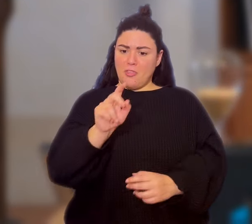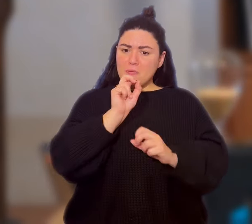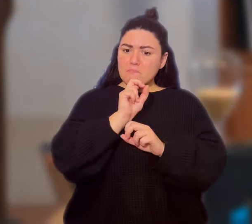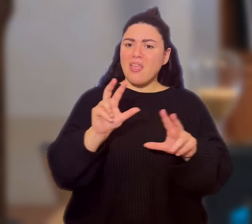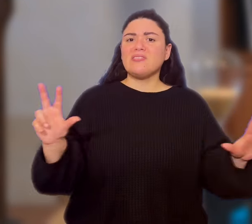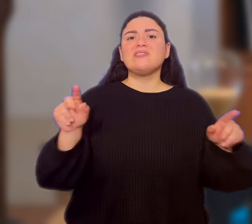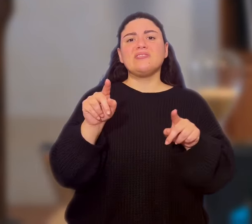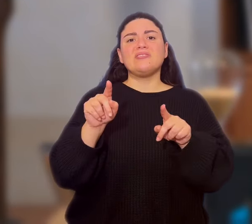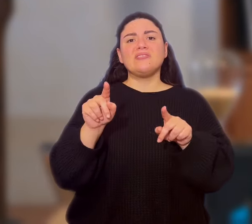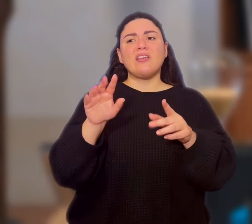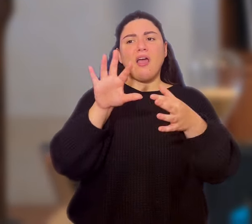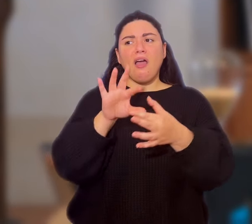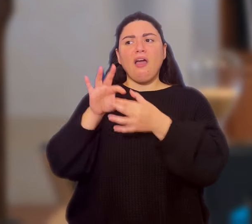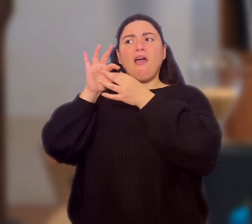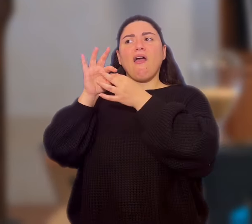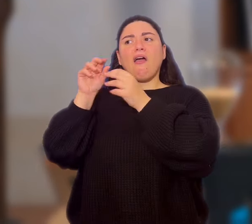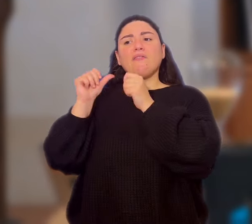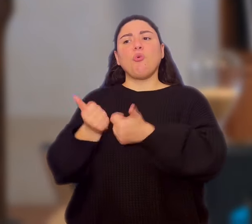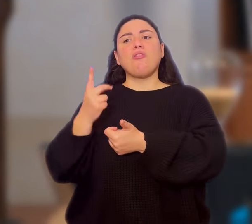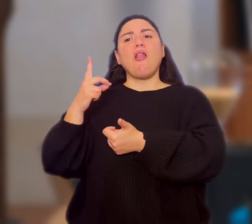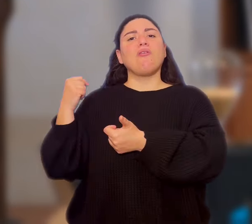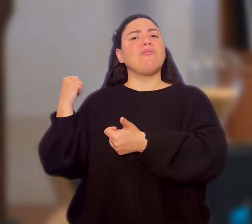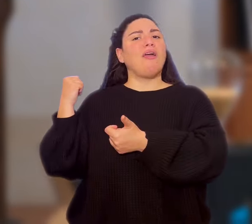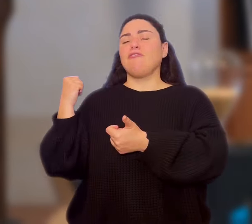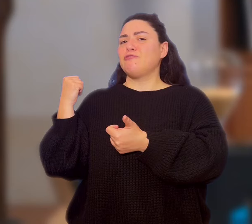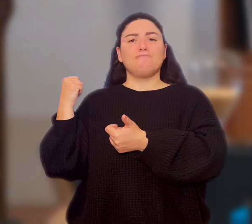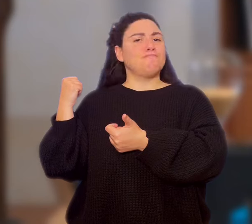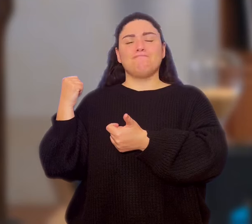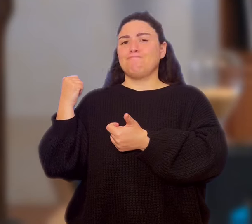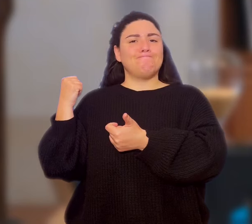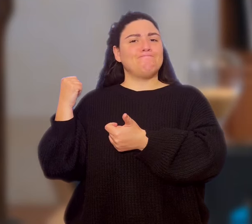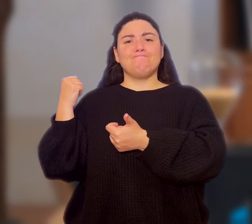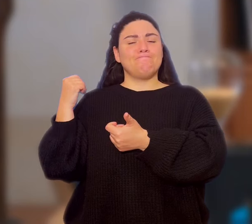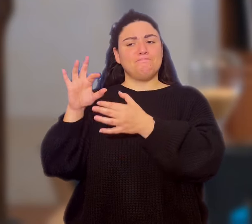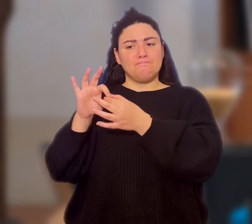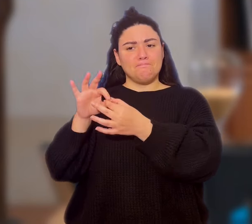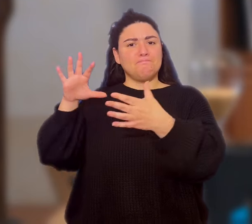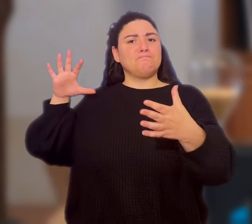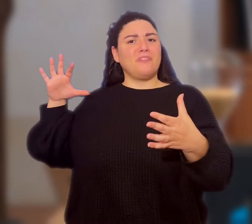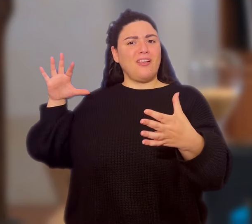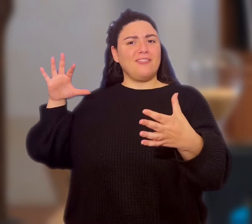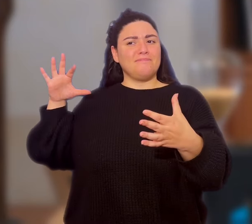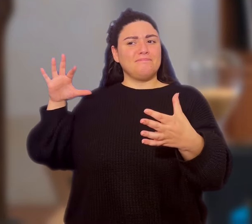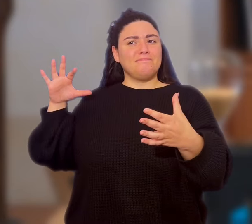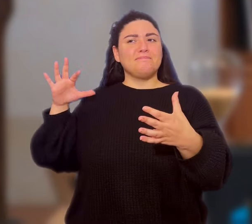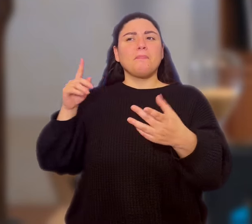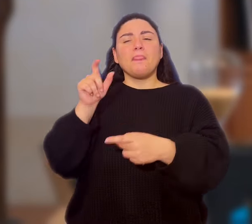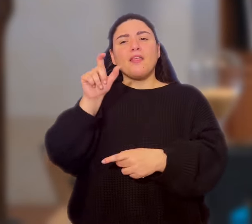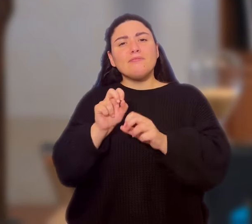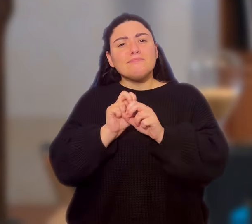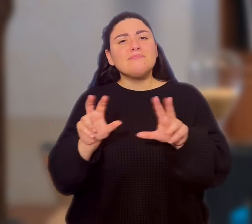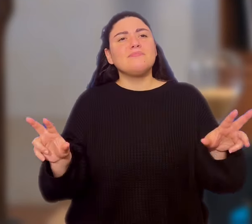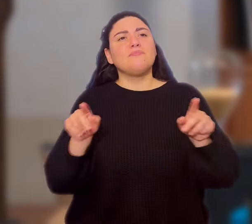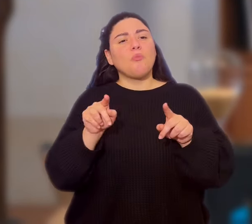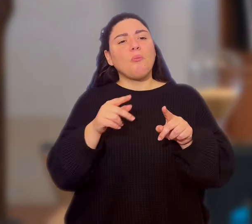davidico secondo una modalità che è quella non della distruzione